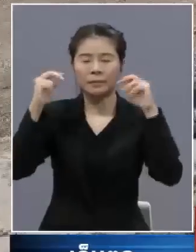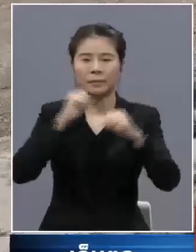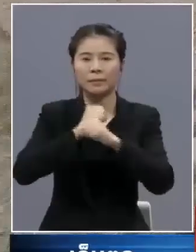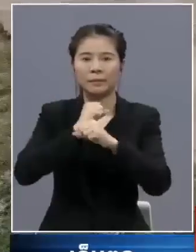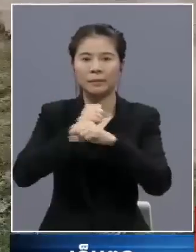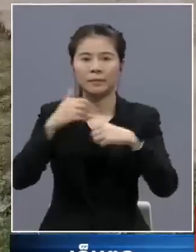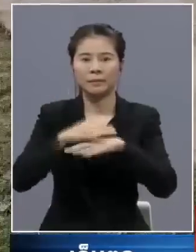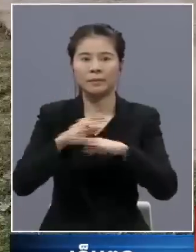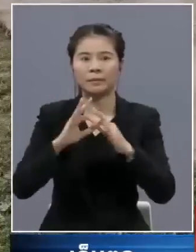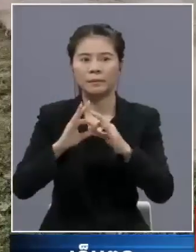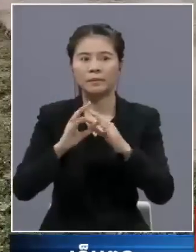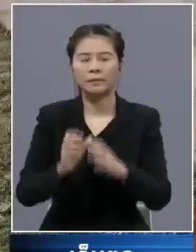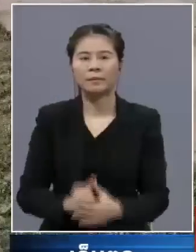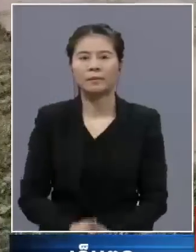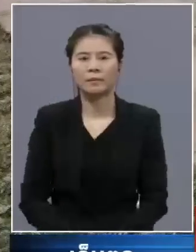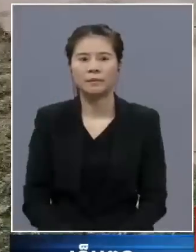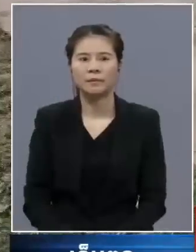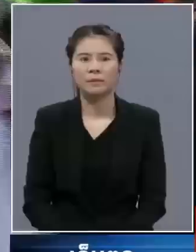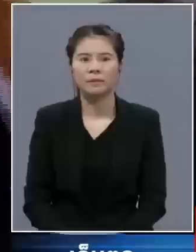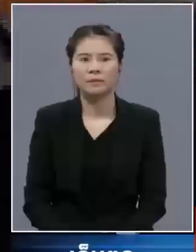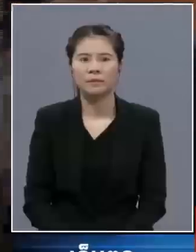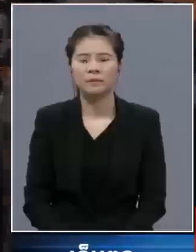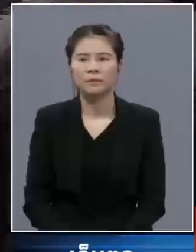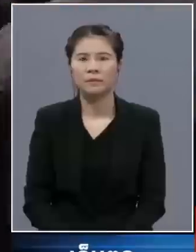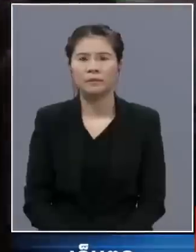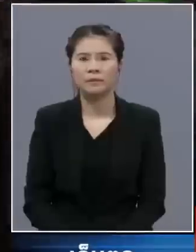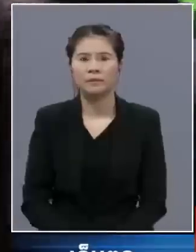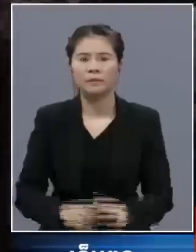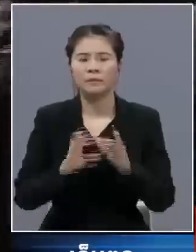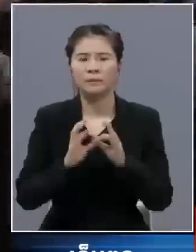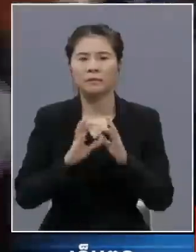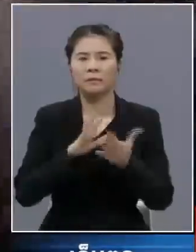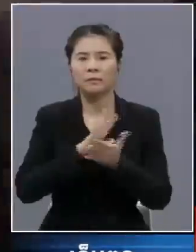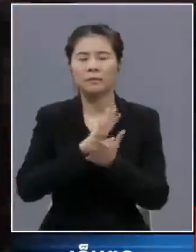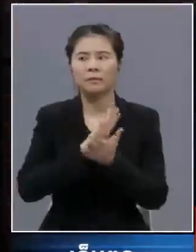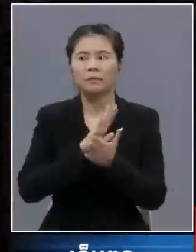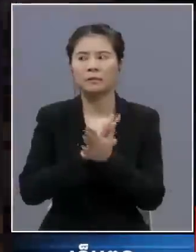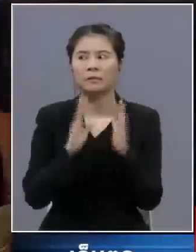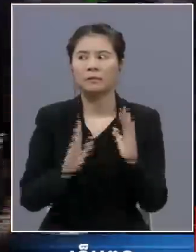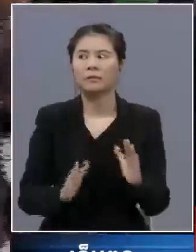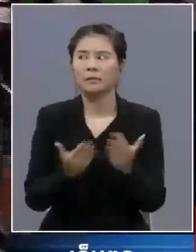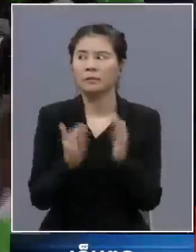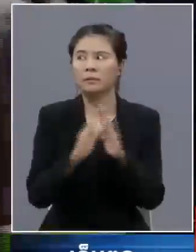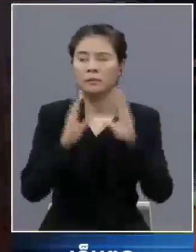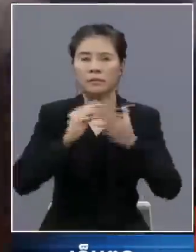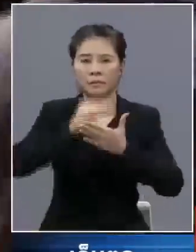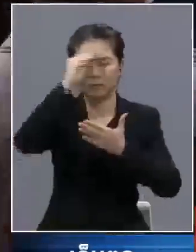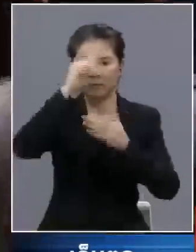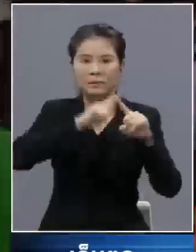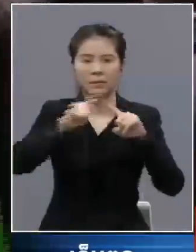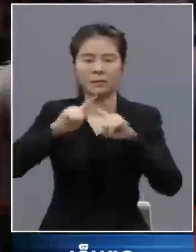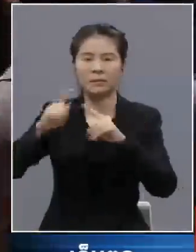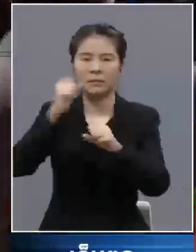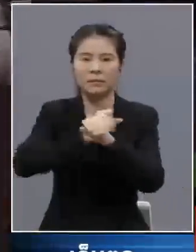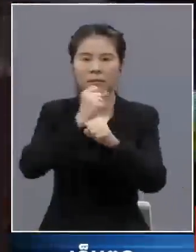ร่วมงานศพนะครับของผู้เสียชีวิตโดยเฉพาะพานโลงนะครับแล้วก็ทีมของเด็กนักเรียนนะครับที่มาฝึก